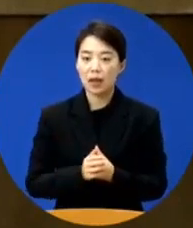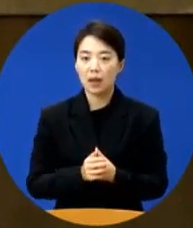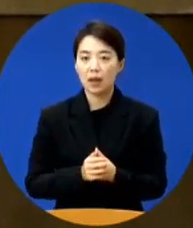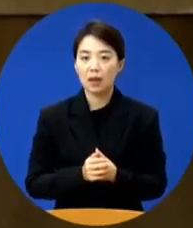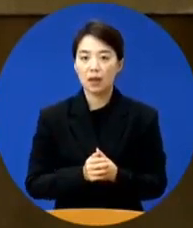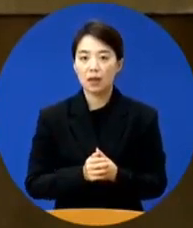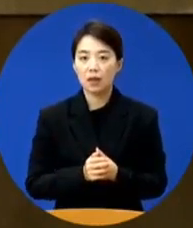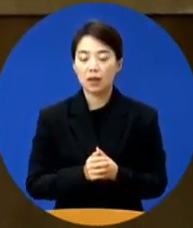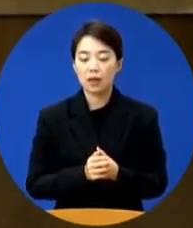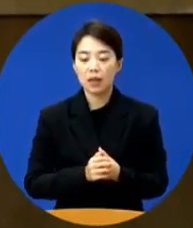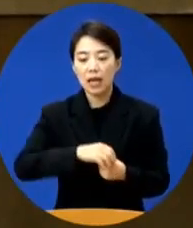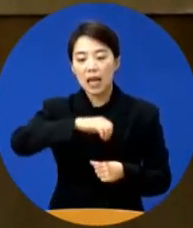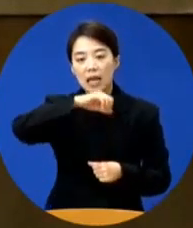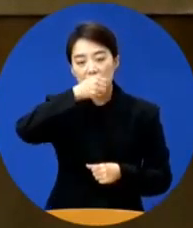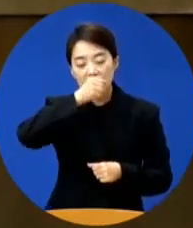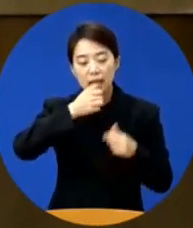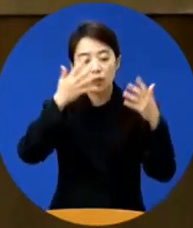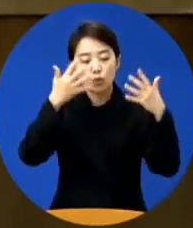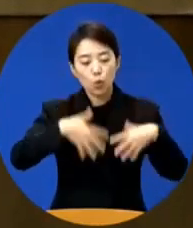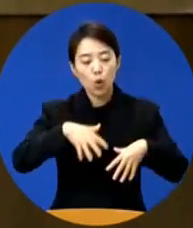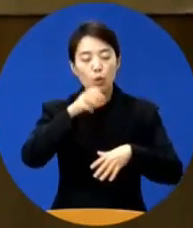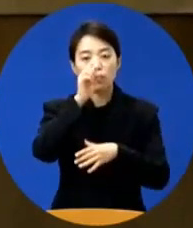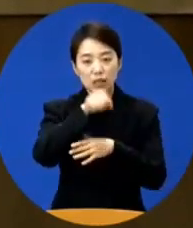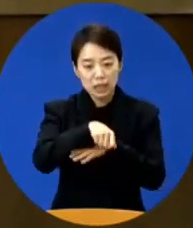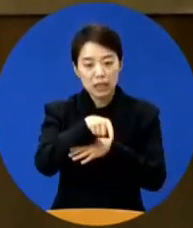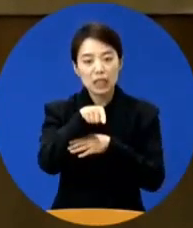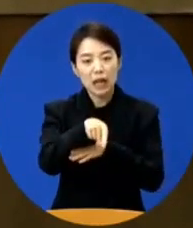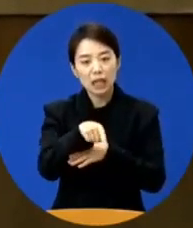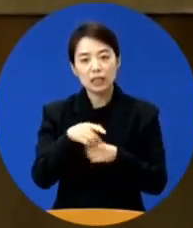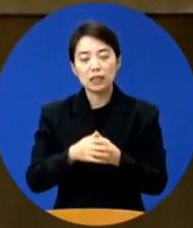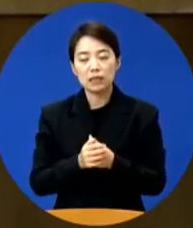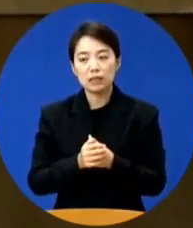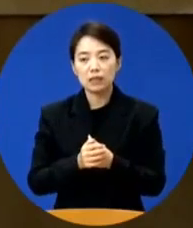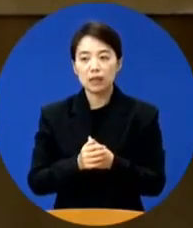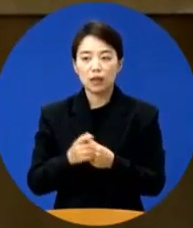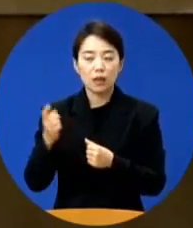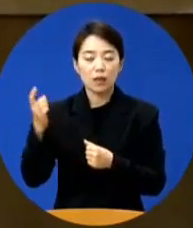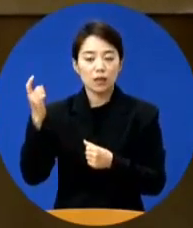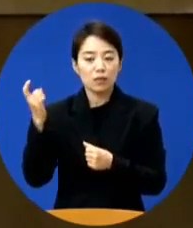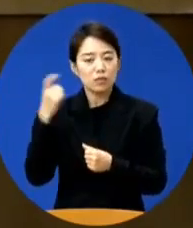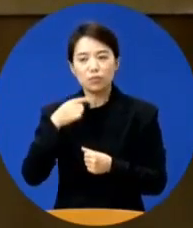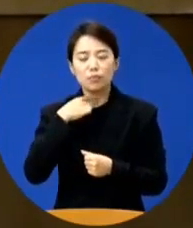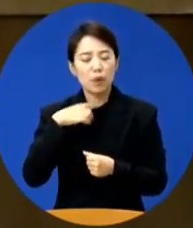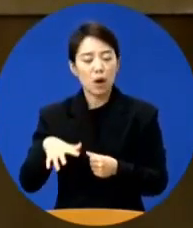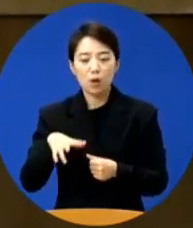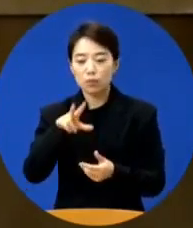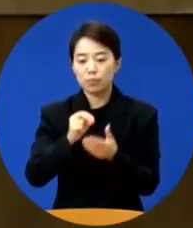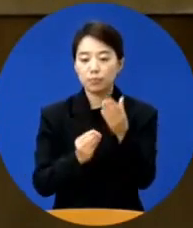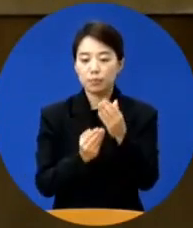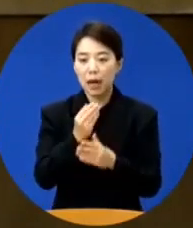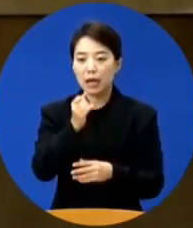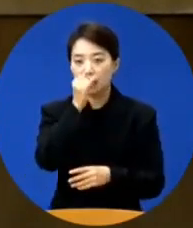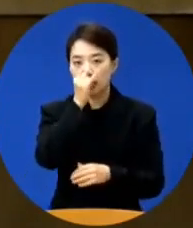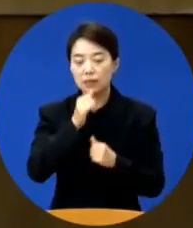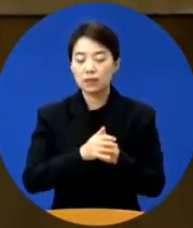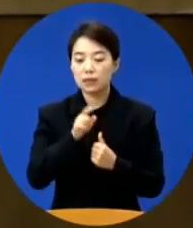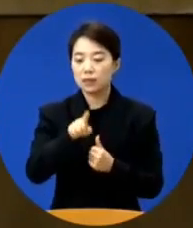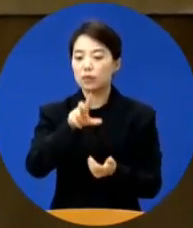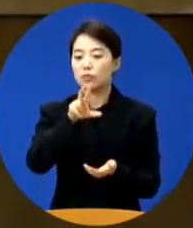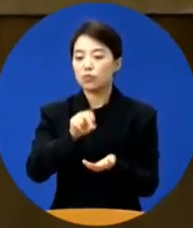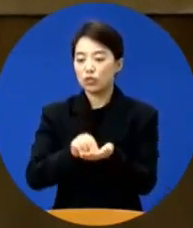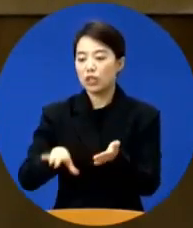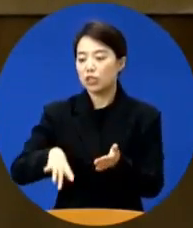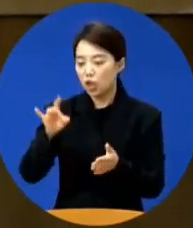국의를 따라서 예산의 조건부 승인한 듣도 보도 못한 초유의 사태가 발생했습니다. 이것이 문제의